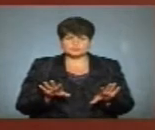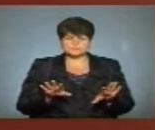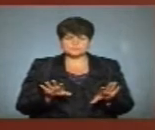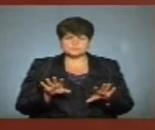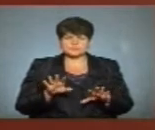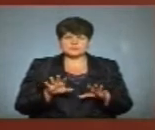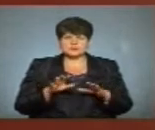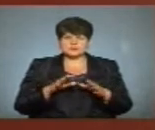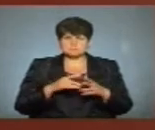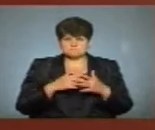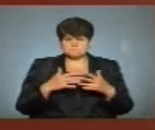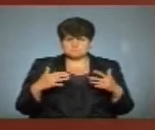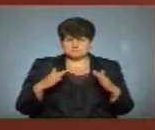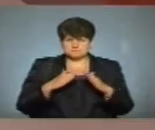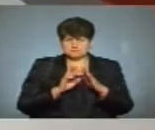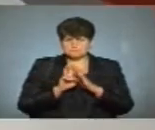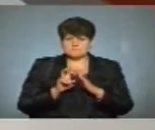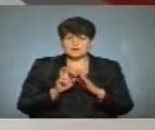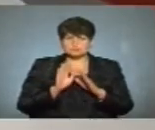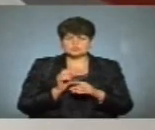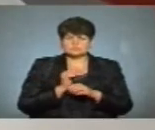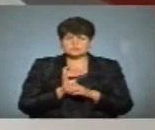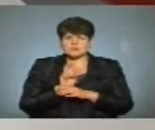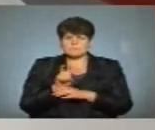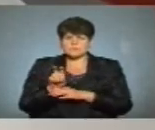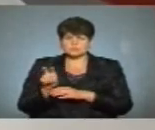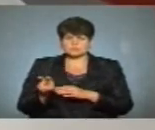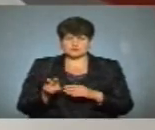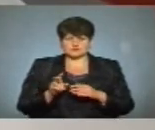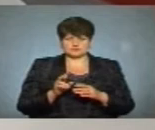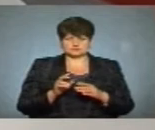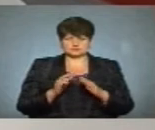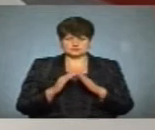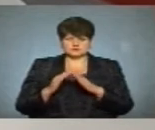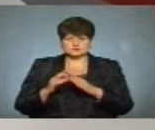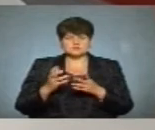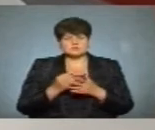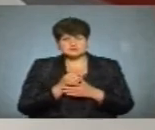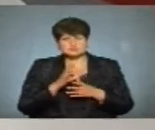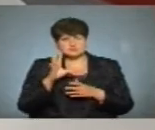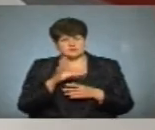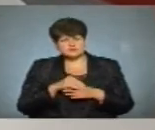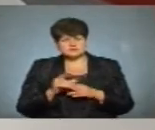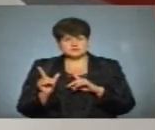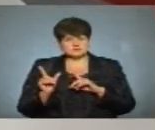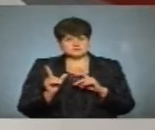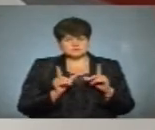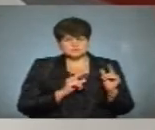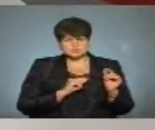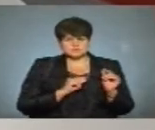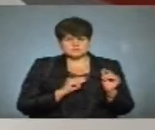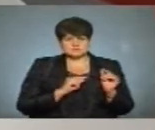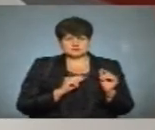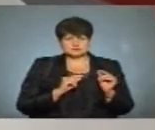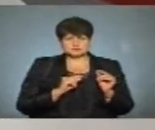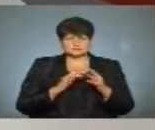людей. І відповідно будуть робити теж подворовий обхід після того, щоб виявити, чи всі покинули зазначені